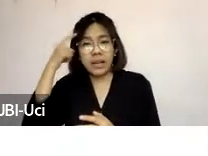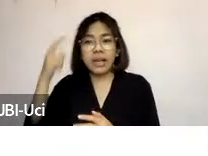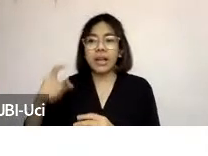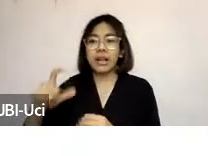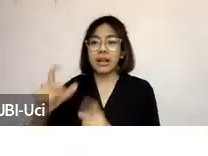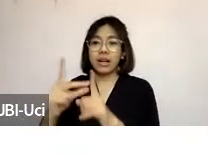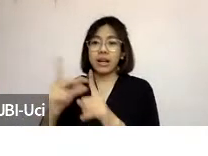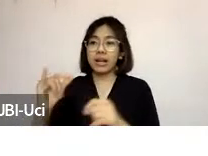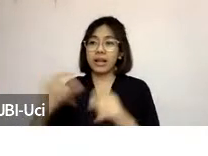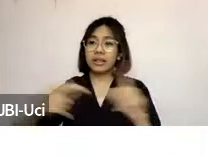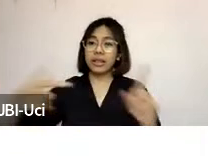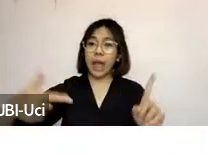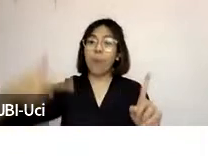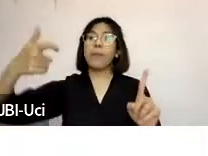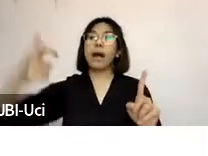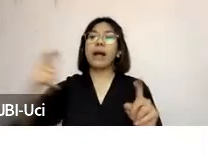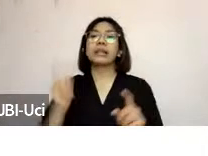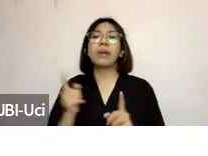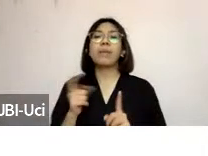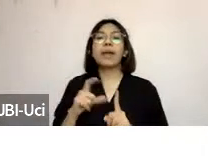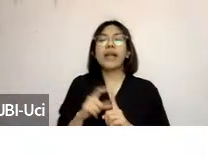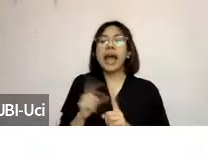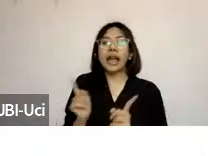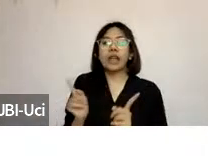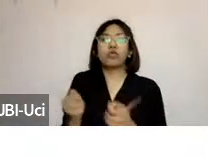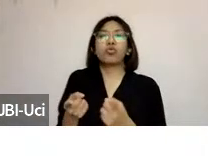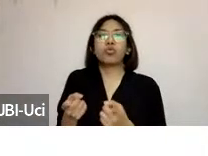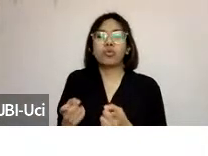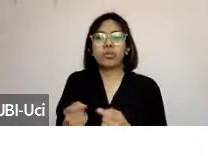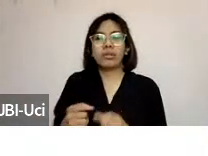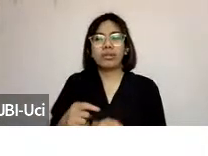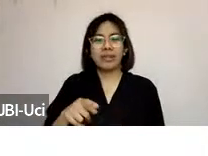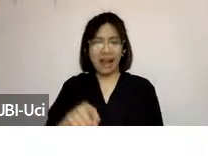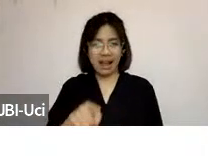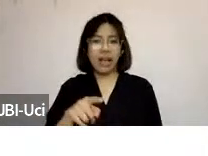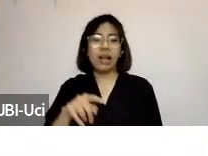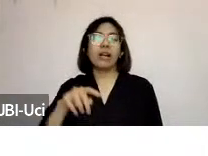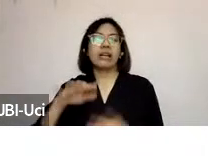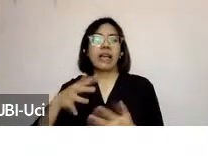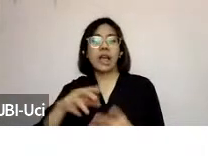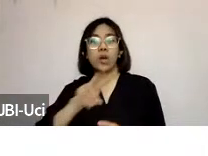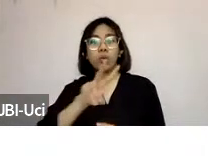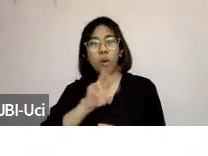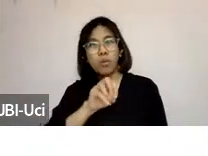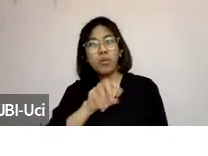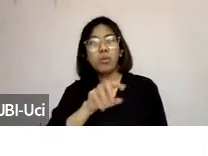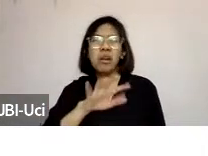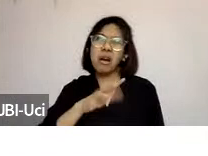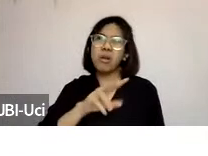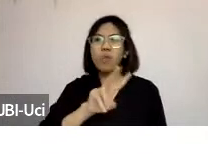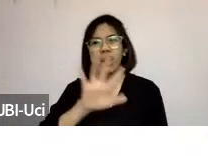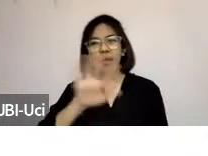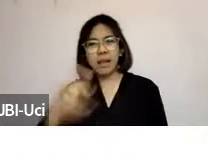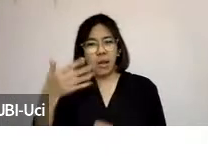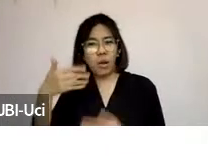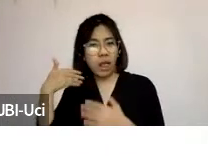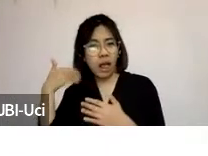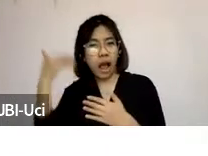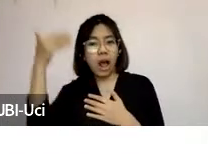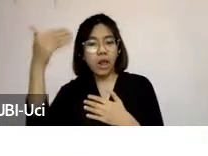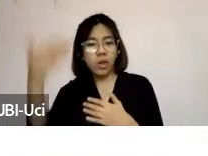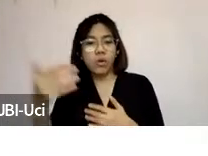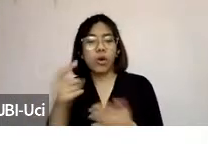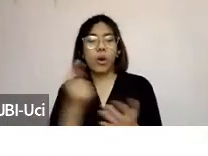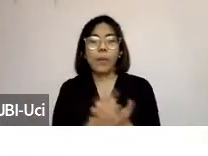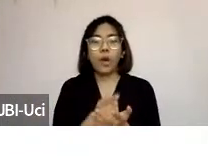derek dan seingat saya 20-25 tahun kemudian eh tuntutan ulang gitu